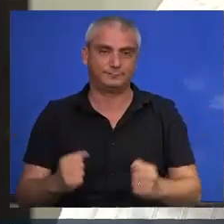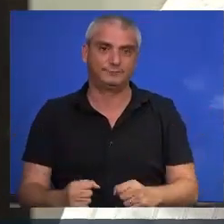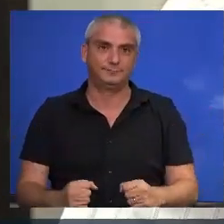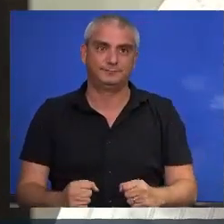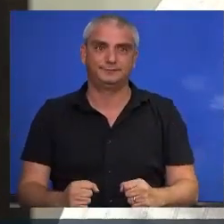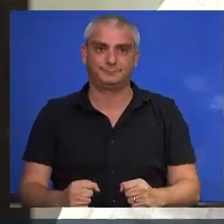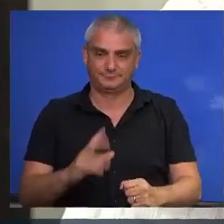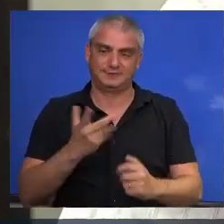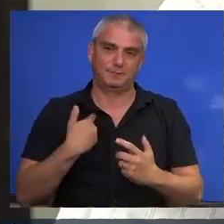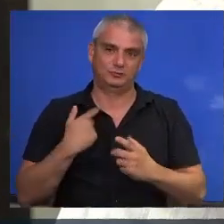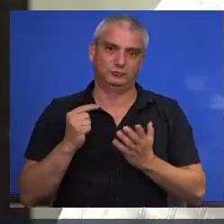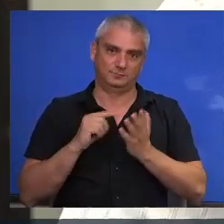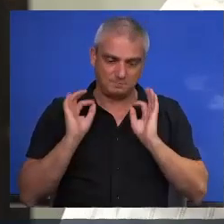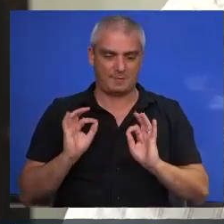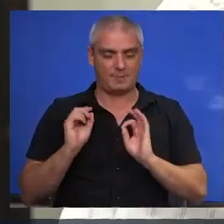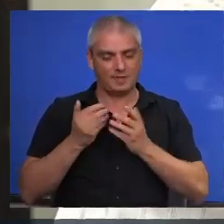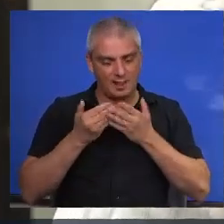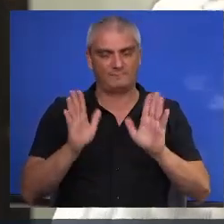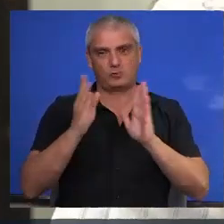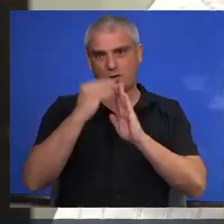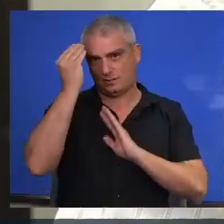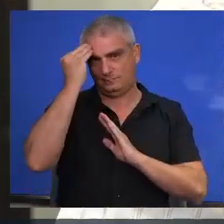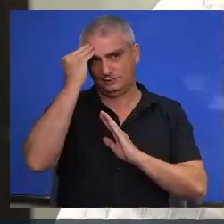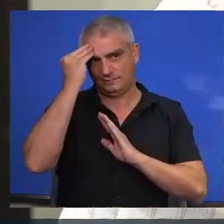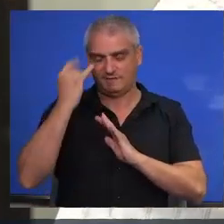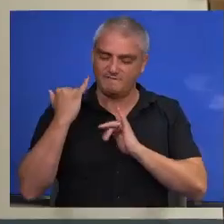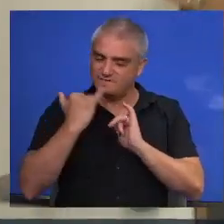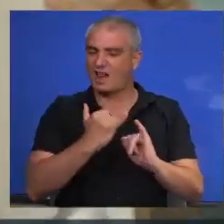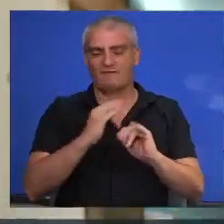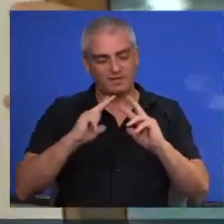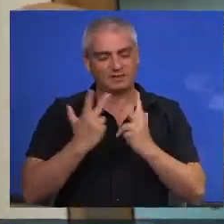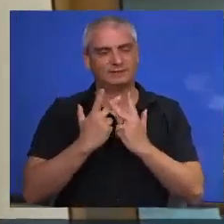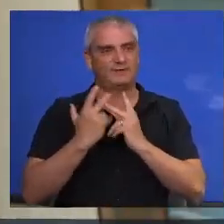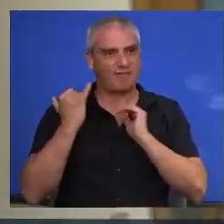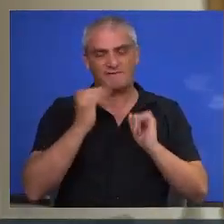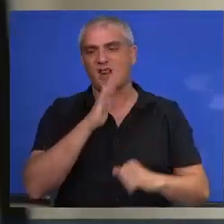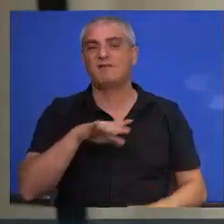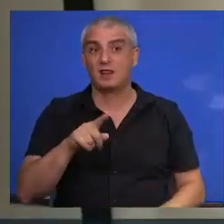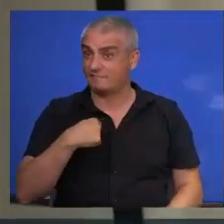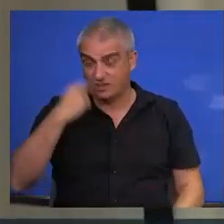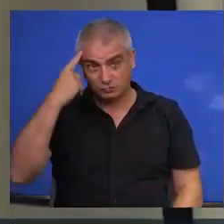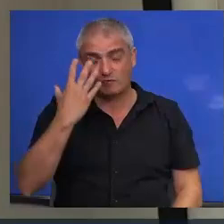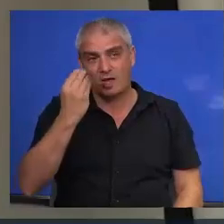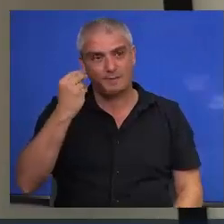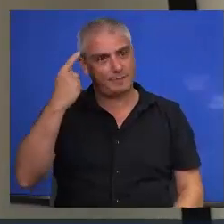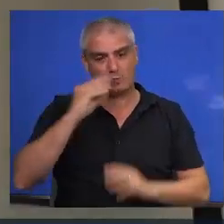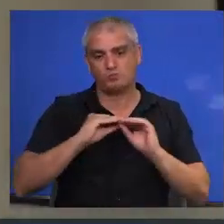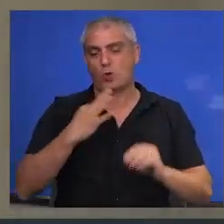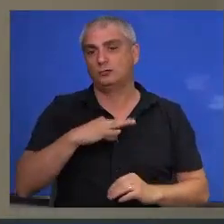אותי באמת לפתוח את בית ספר ולהביא את הצוות ולהביא את הילדים. ואני חושבת הרבה על המורות שלי שנרצחו,